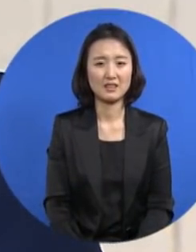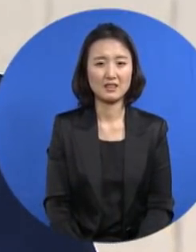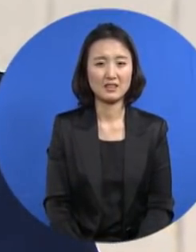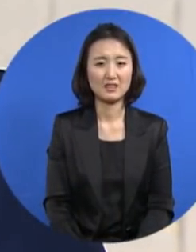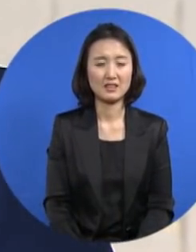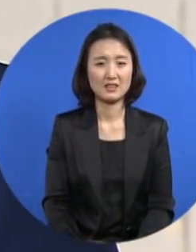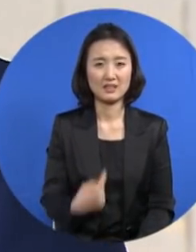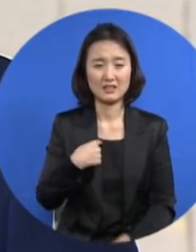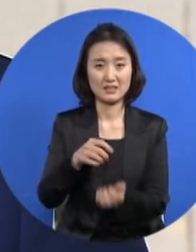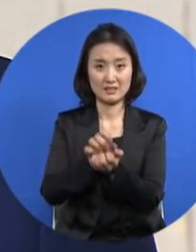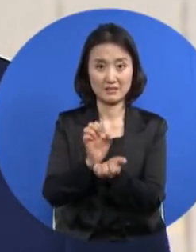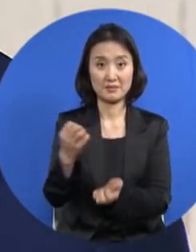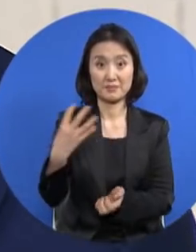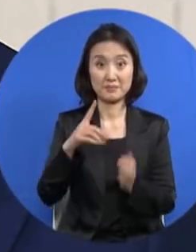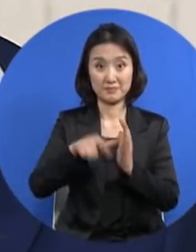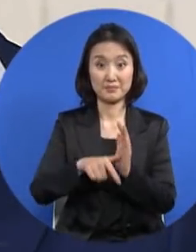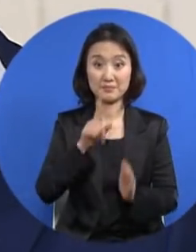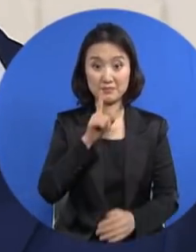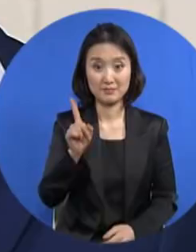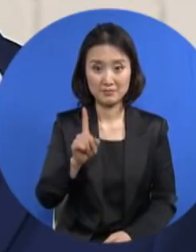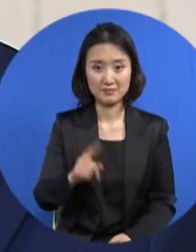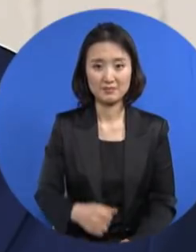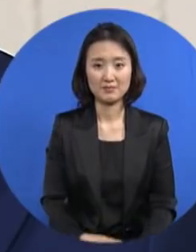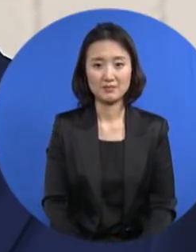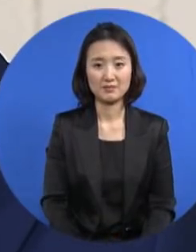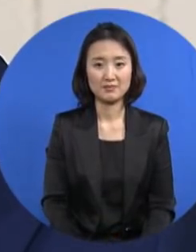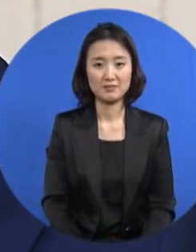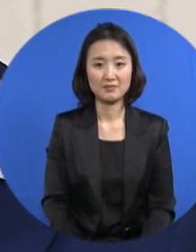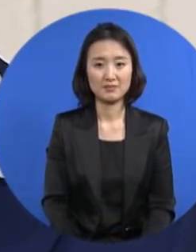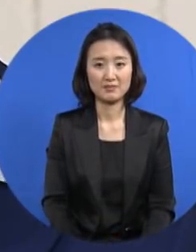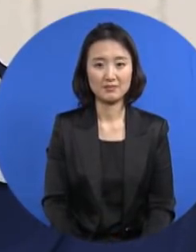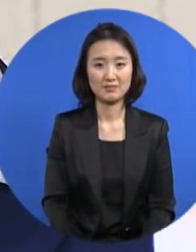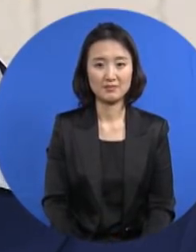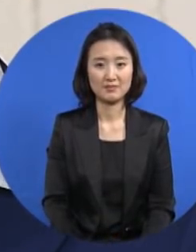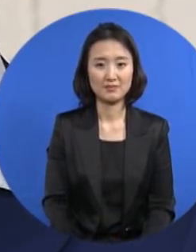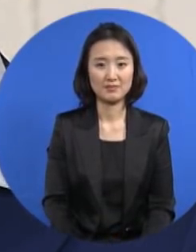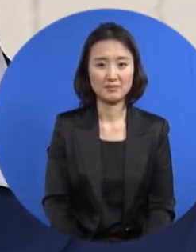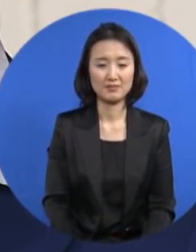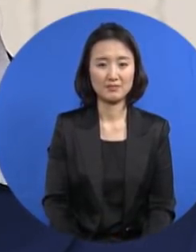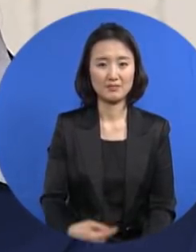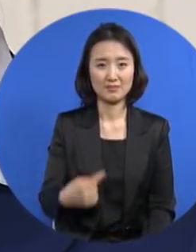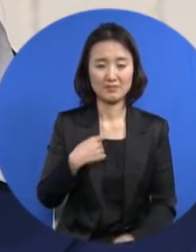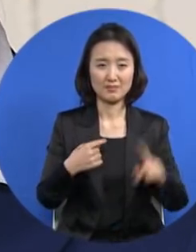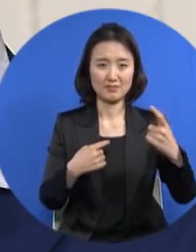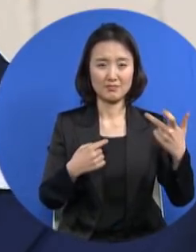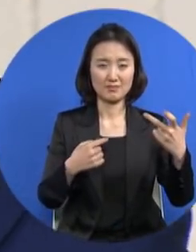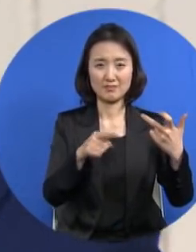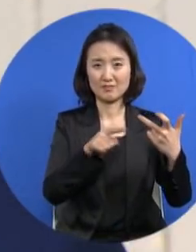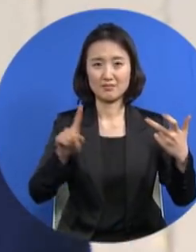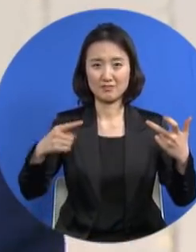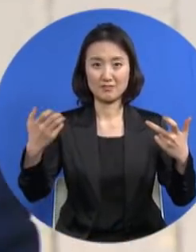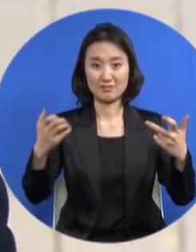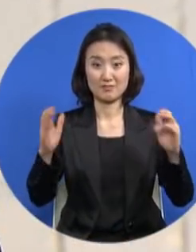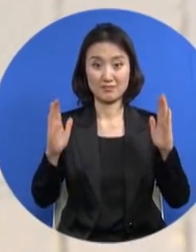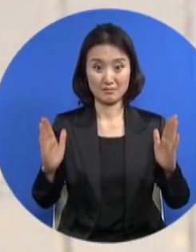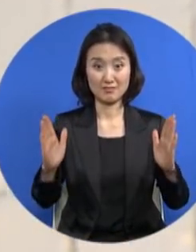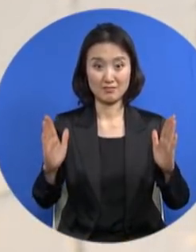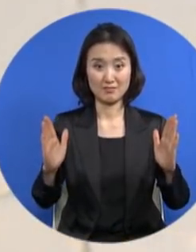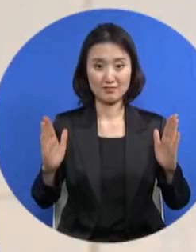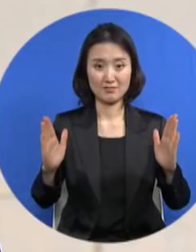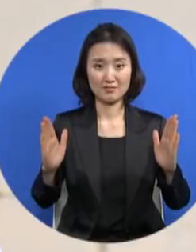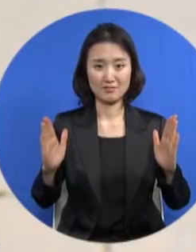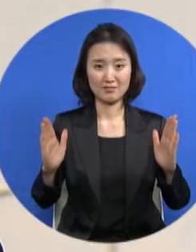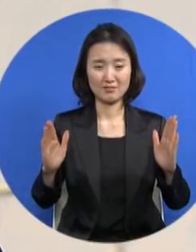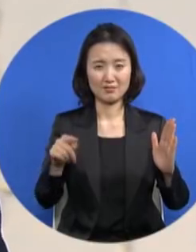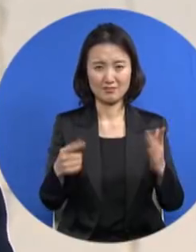저한테 프로포즈 할 때 이렇게 얘기하는 거예요. 내가 지금 키가 190 넘으면 안 되잖아요. 170m 안 되고요. 네. 장난이었지만 저는 이거 믿긴 했어요.